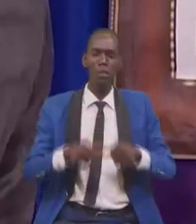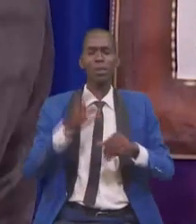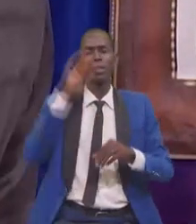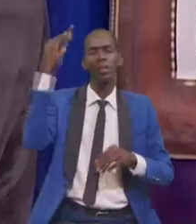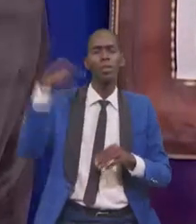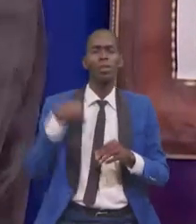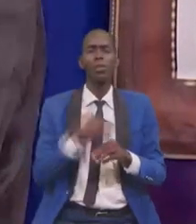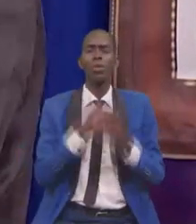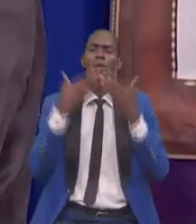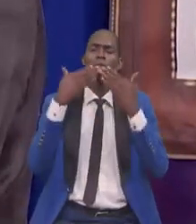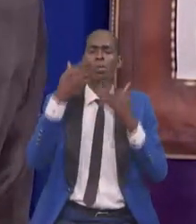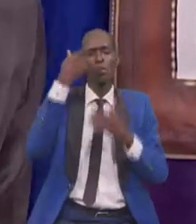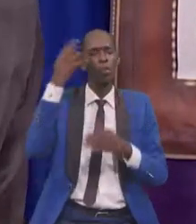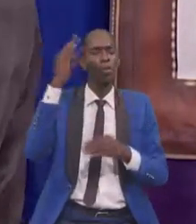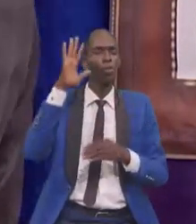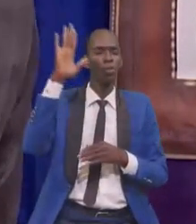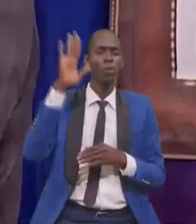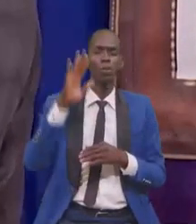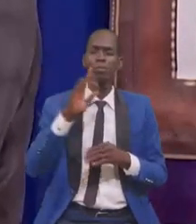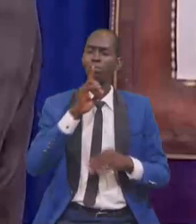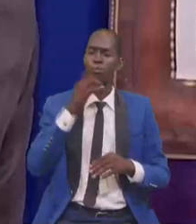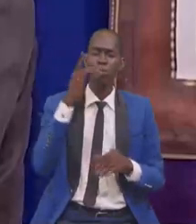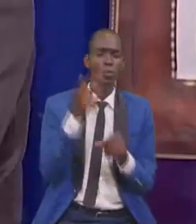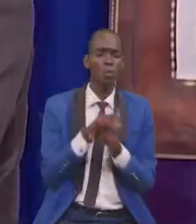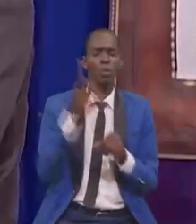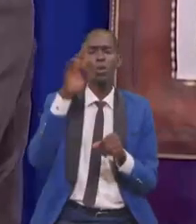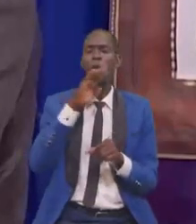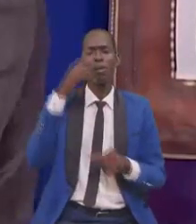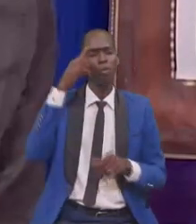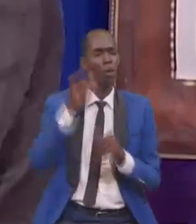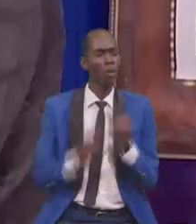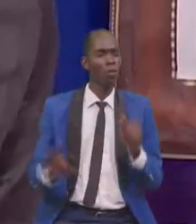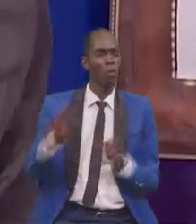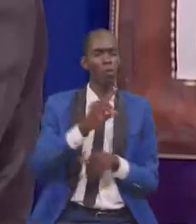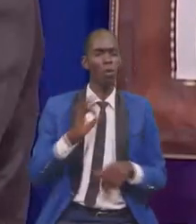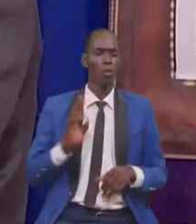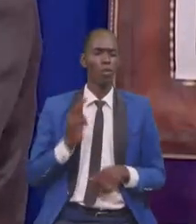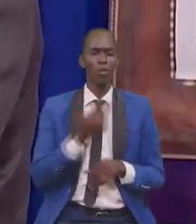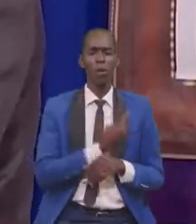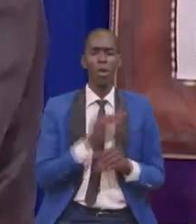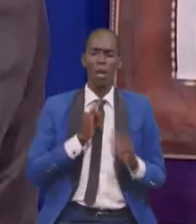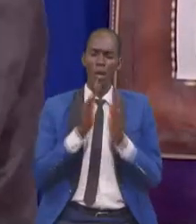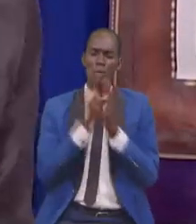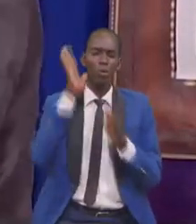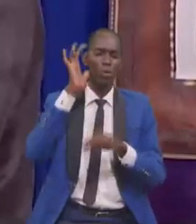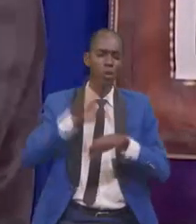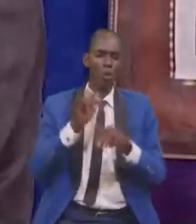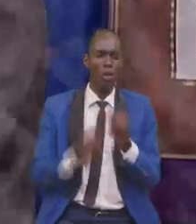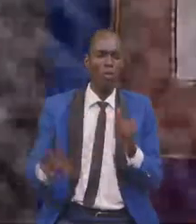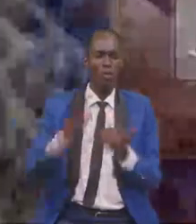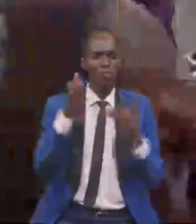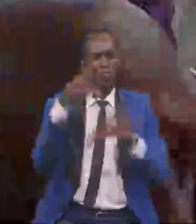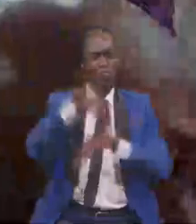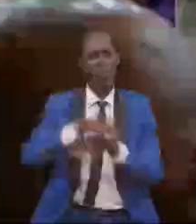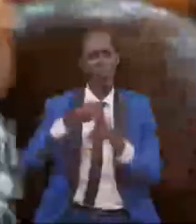grâce constante, nous te disons merci parce que tu es un Dieu impartial, tu es pour chacun de nous, je prie que tu touches tout le